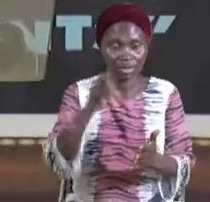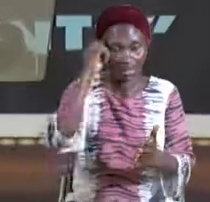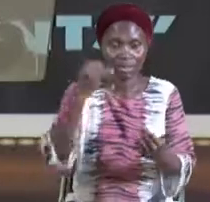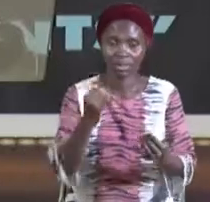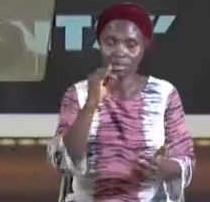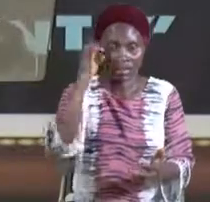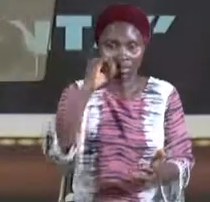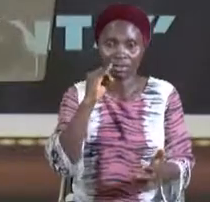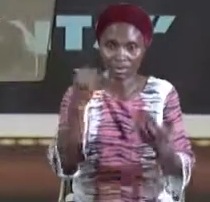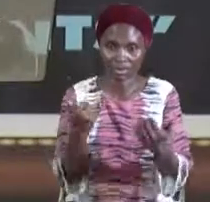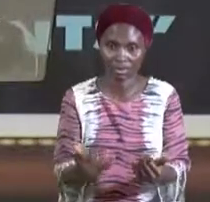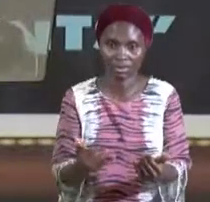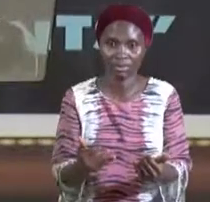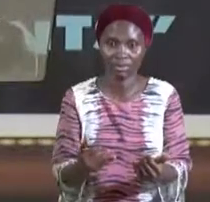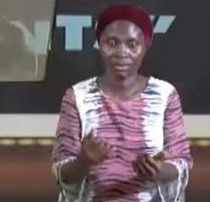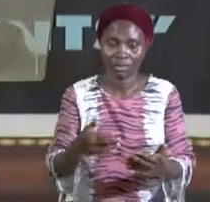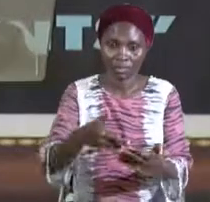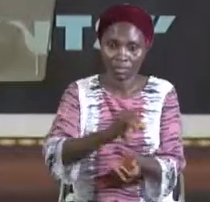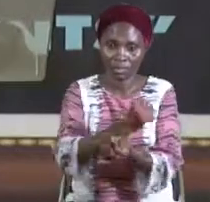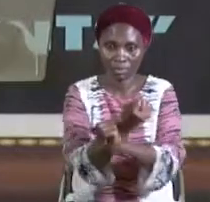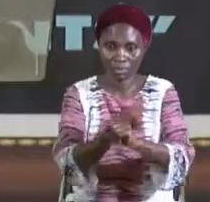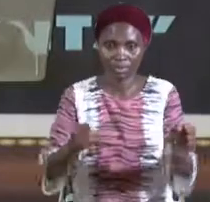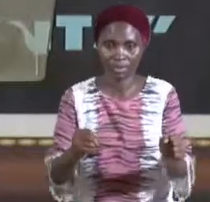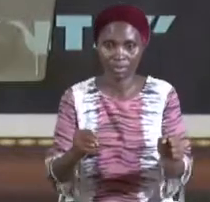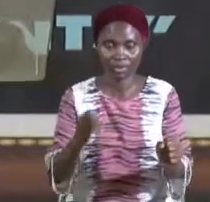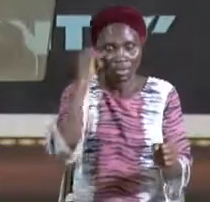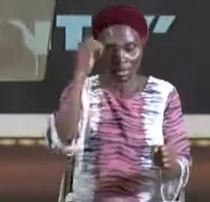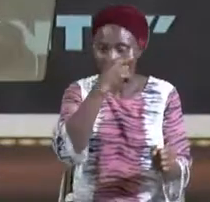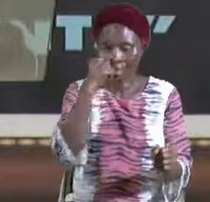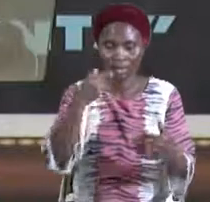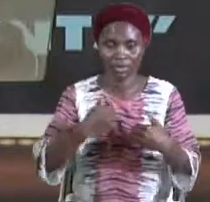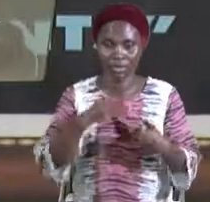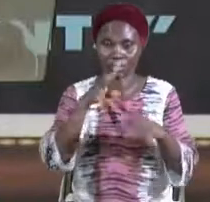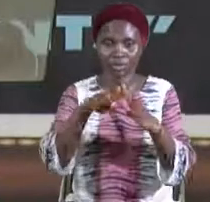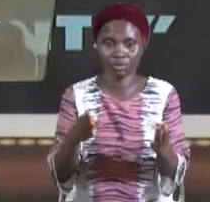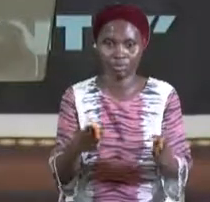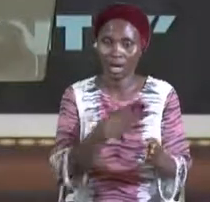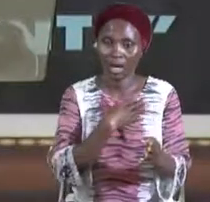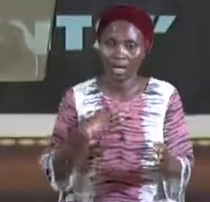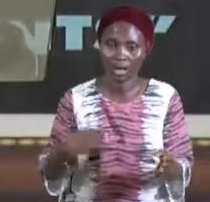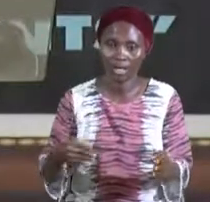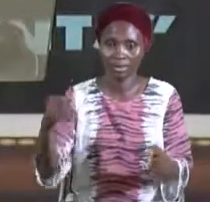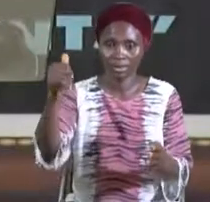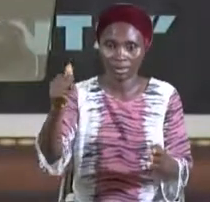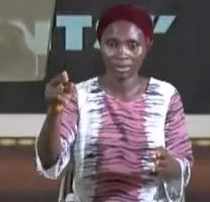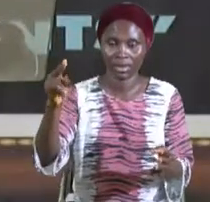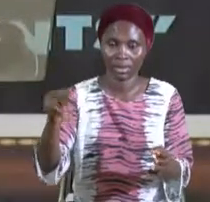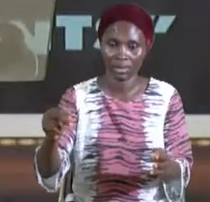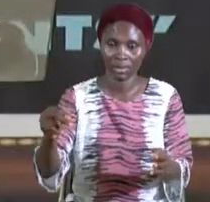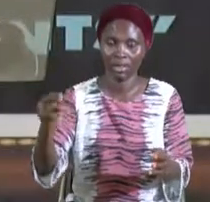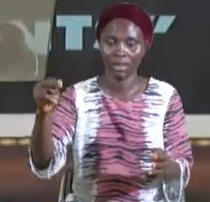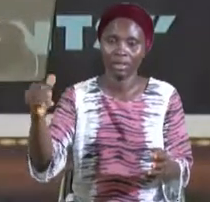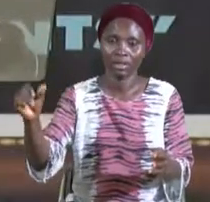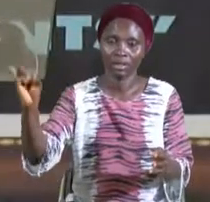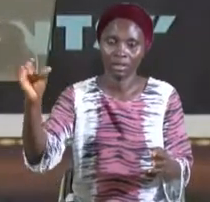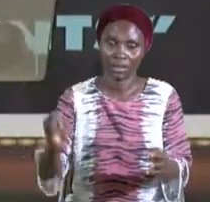ses yeux ont été ouverts. Ananias, les yeux d'Ananias ont été aussi ouverts. Il a appelé frère Saul. Le